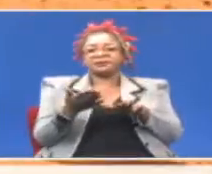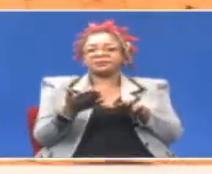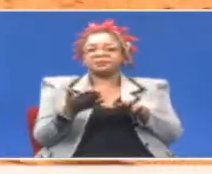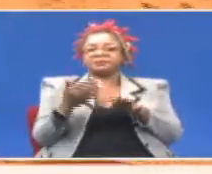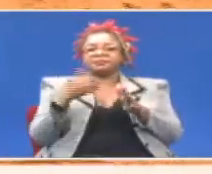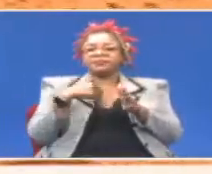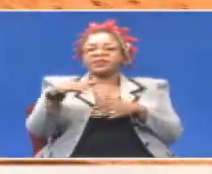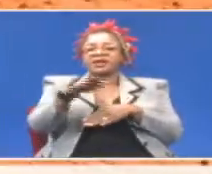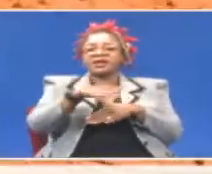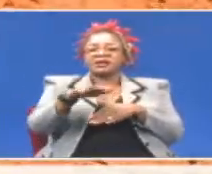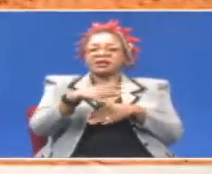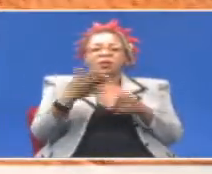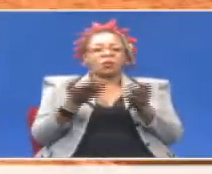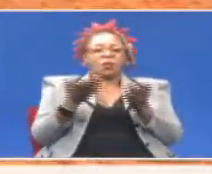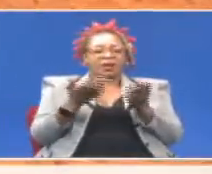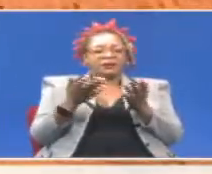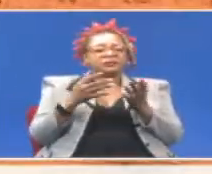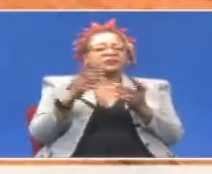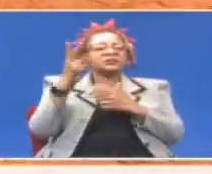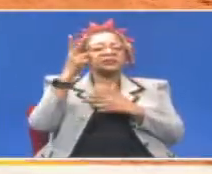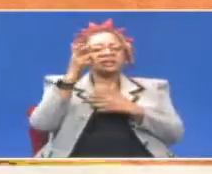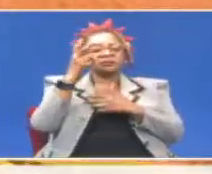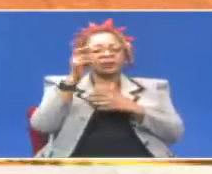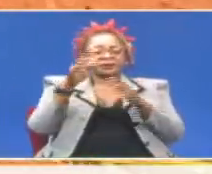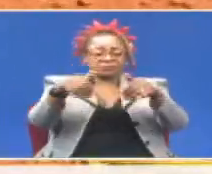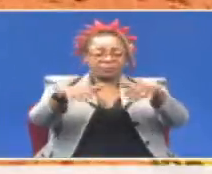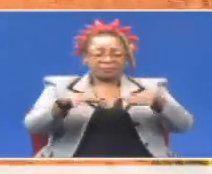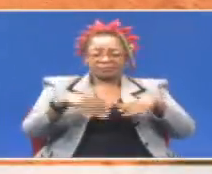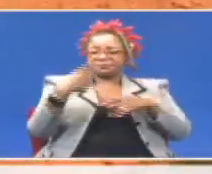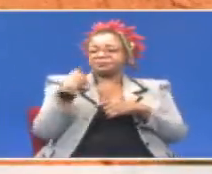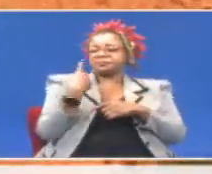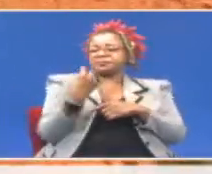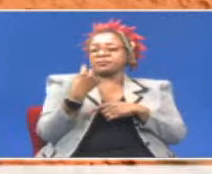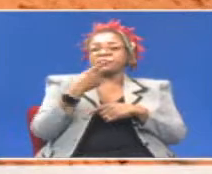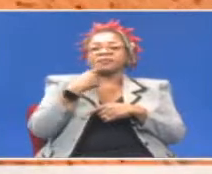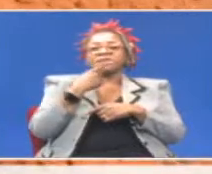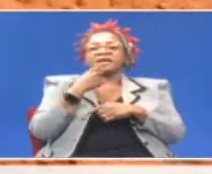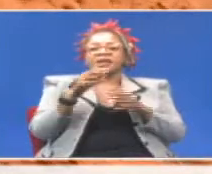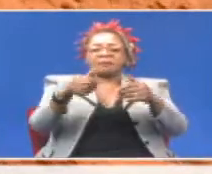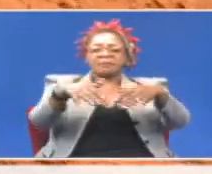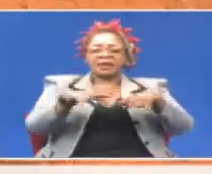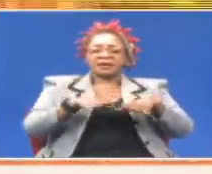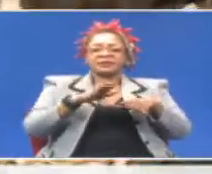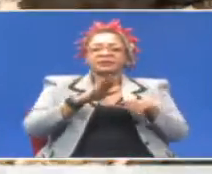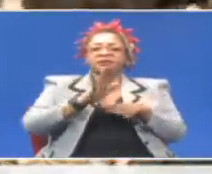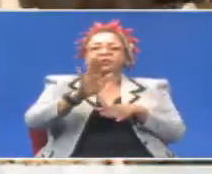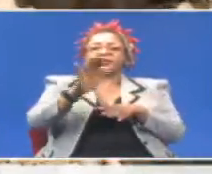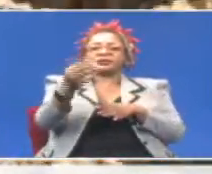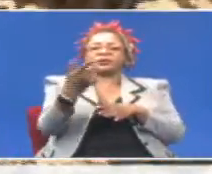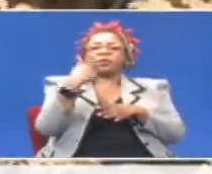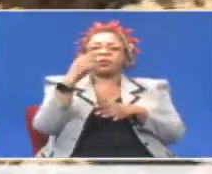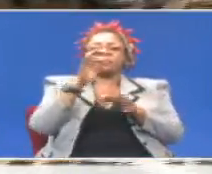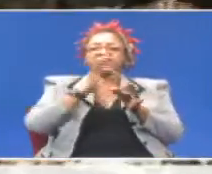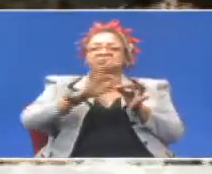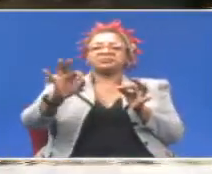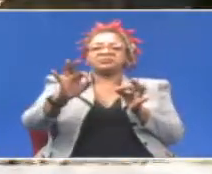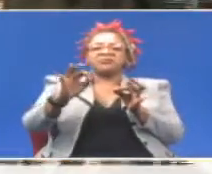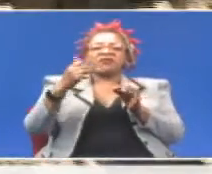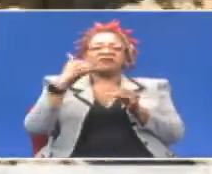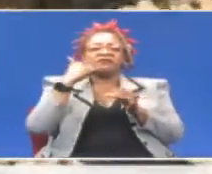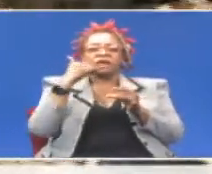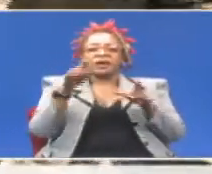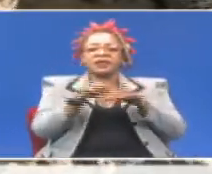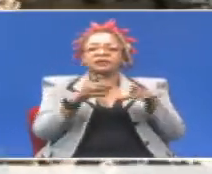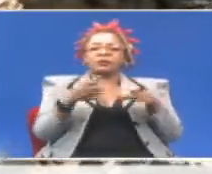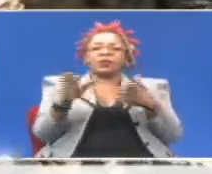ambazo zilionekana kuwa maziko ya hivi karibuni, ikisemekana waliowazika waliteketeza mali yao kama vile simu, kama njia